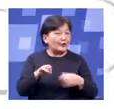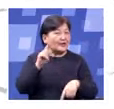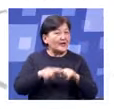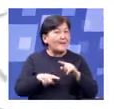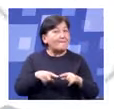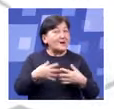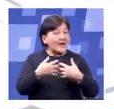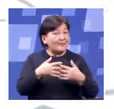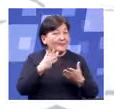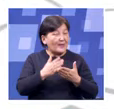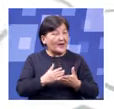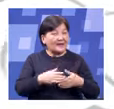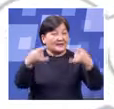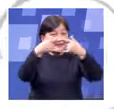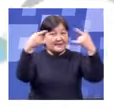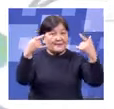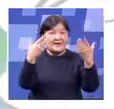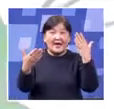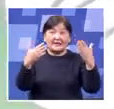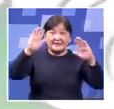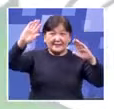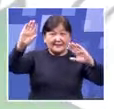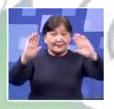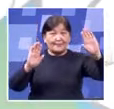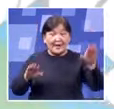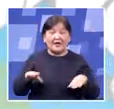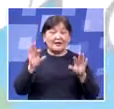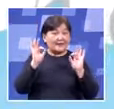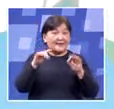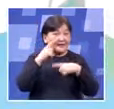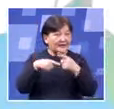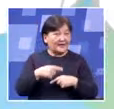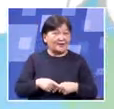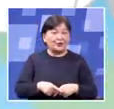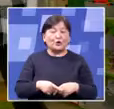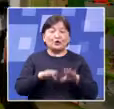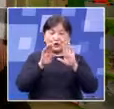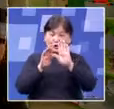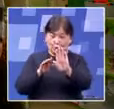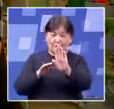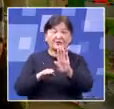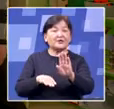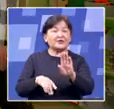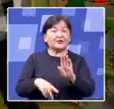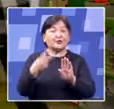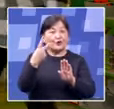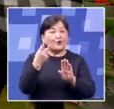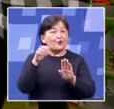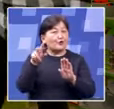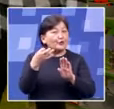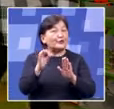байгааг самрын аль хэсэгт байгааг багштай илж өгөө хүүхдүүдээ. Зүйтэй гол хэсэгт байна.